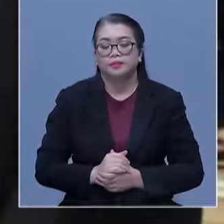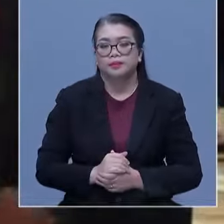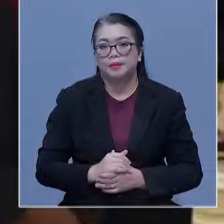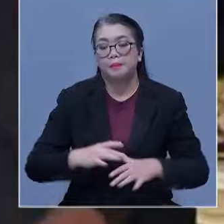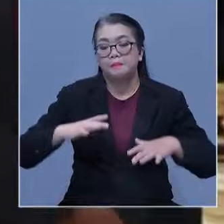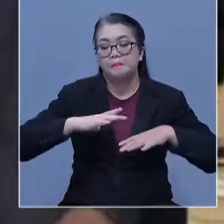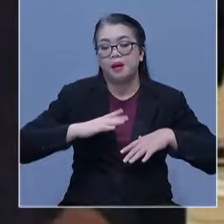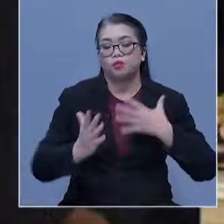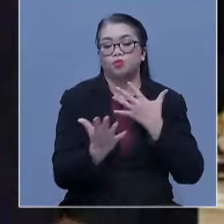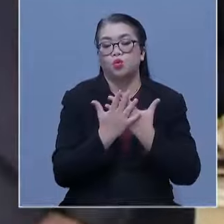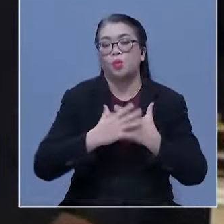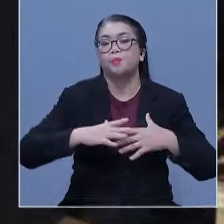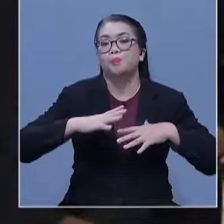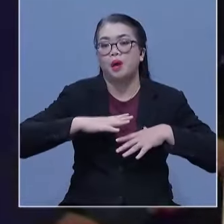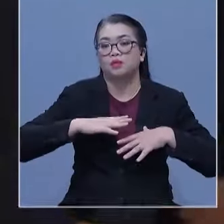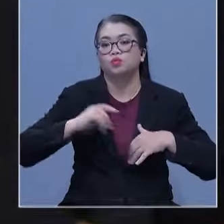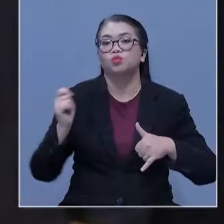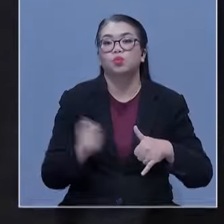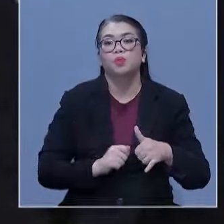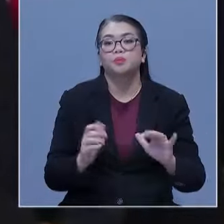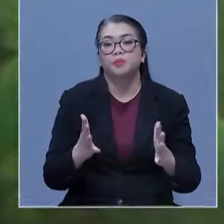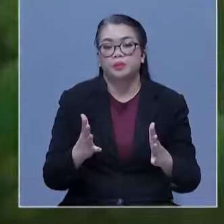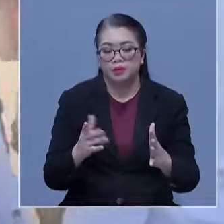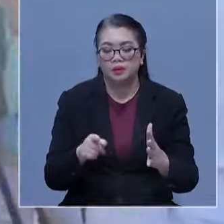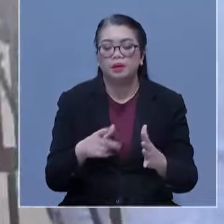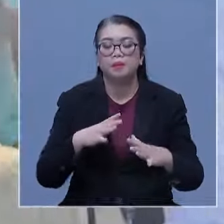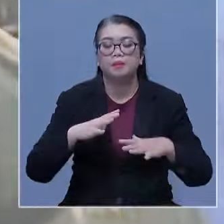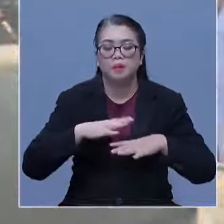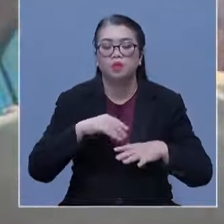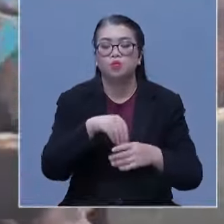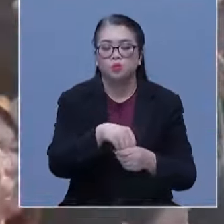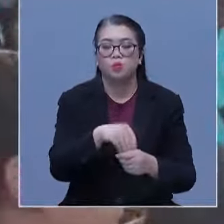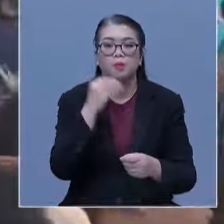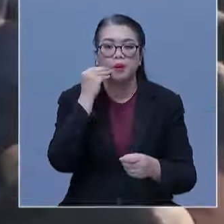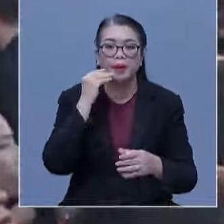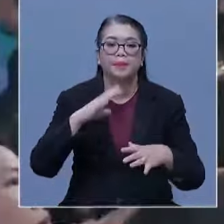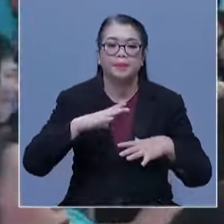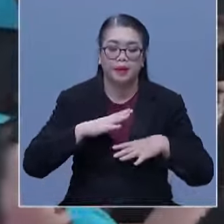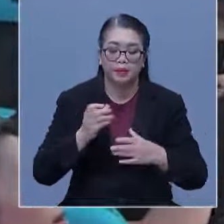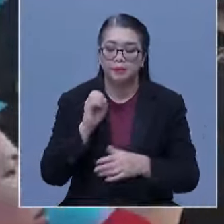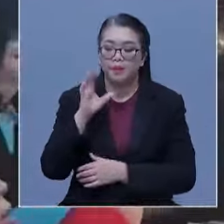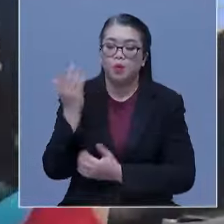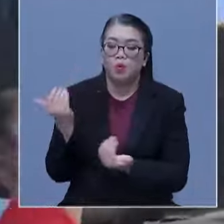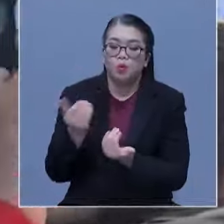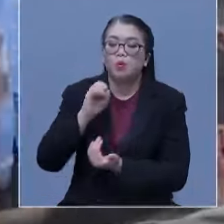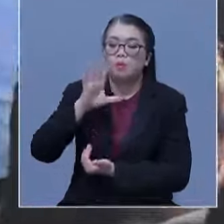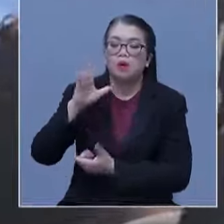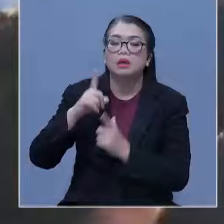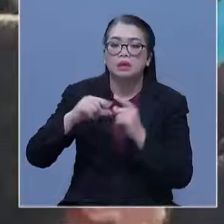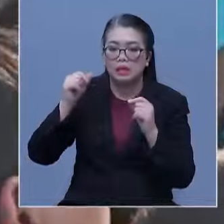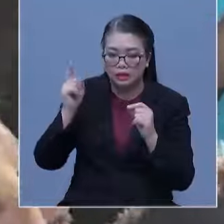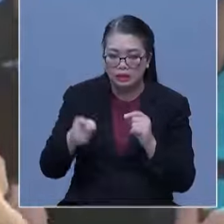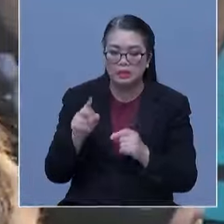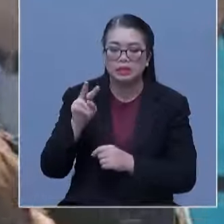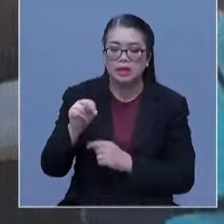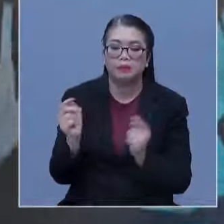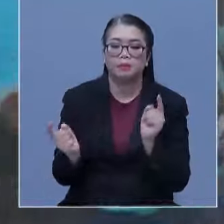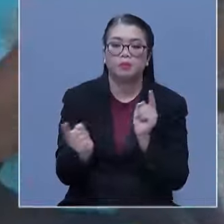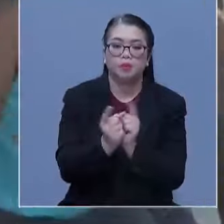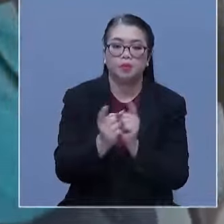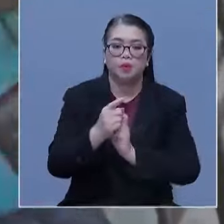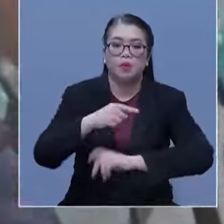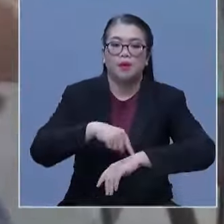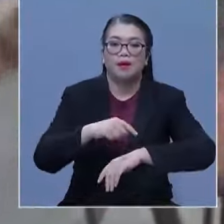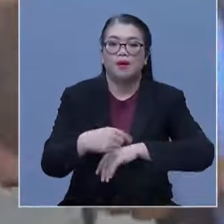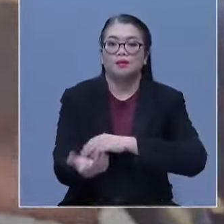เมื่อวานนี้คุณอุอิ๊งแพทองธารชินวัตรหัวหน้าพรรเพื่อไทยลูกสาวคุณทักษิณก็บอกกับสื่อว่าเป็นเรื่องจริงมีการนัดหมายกัน10:00